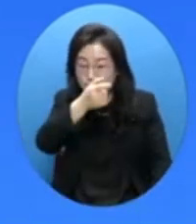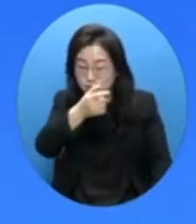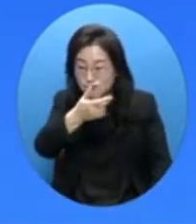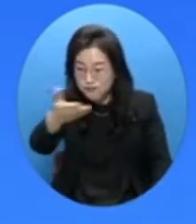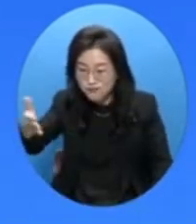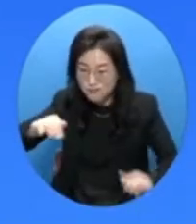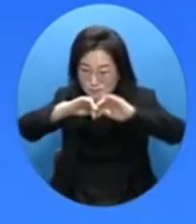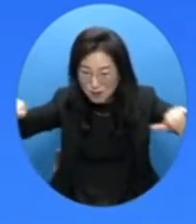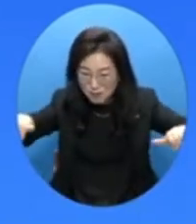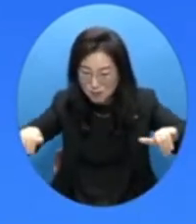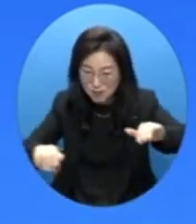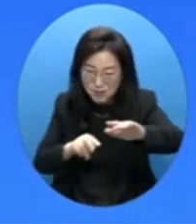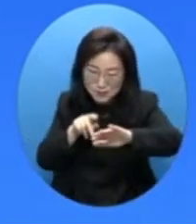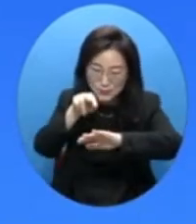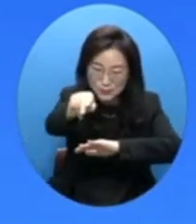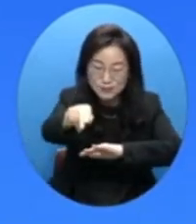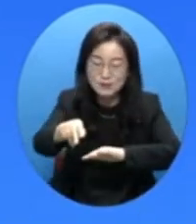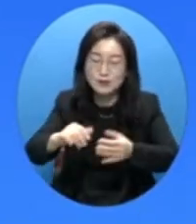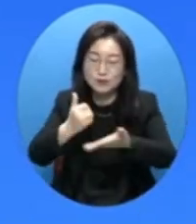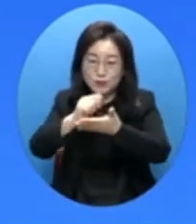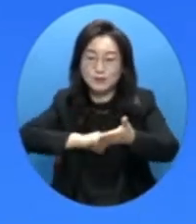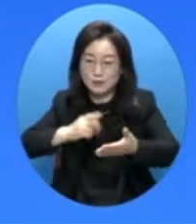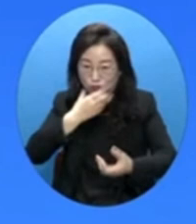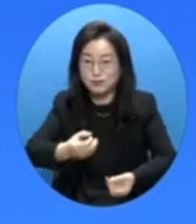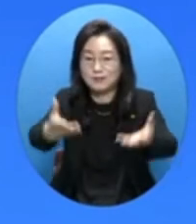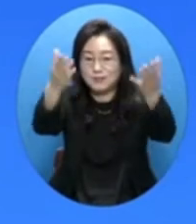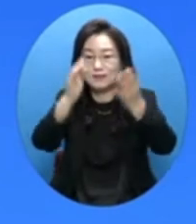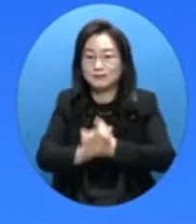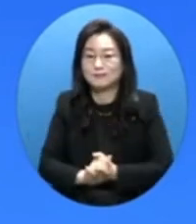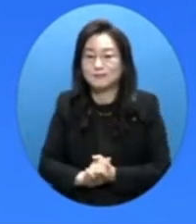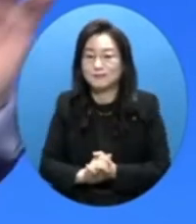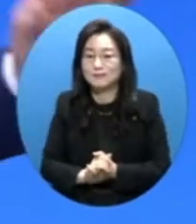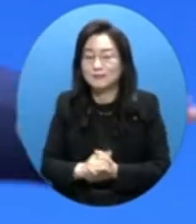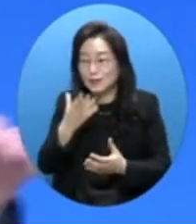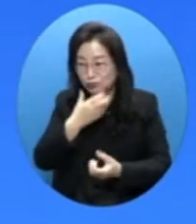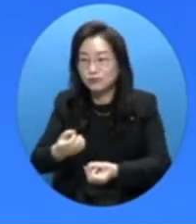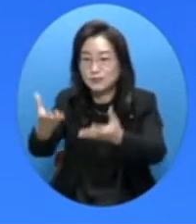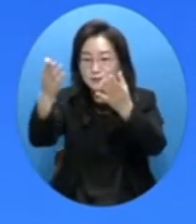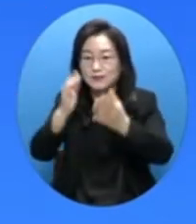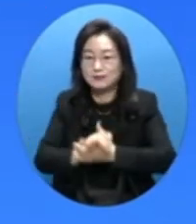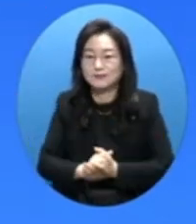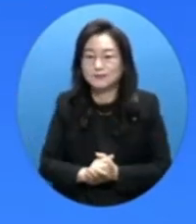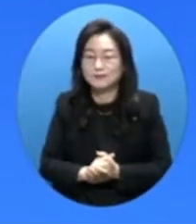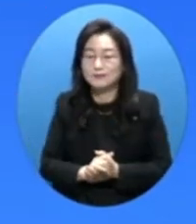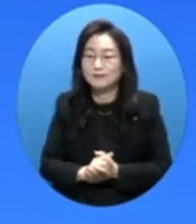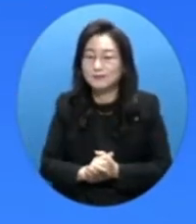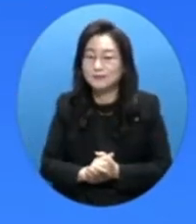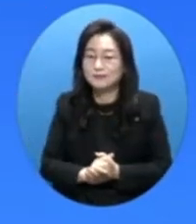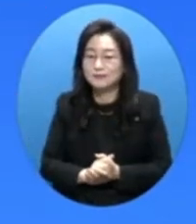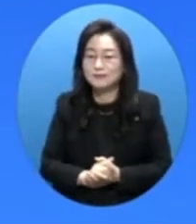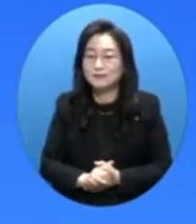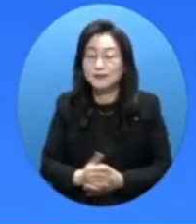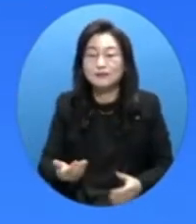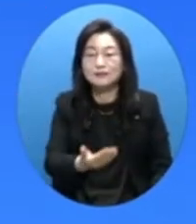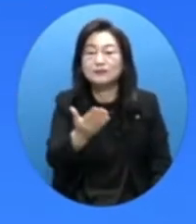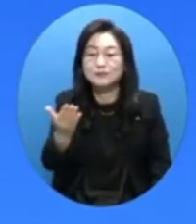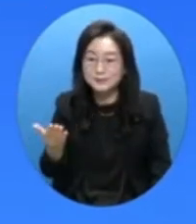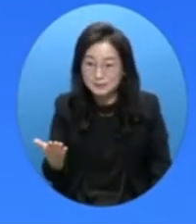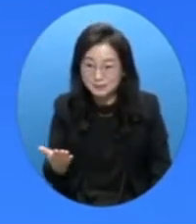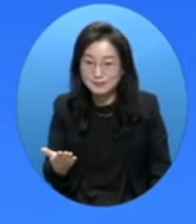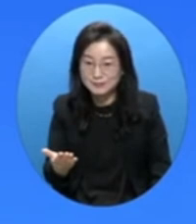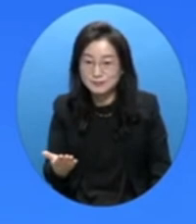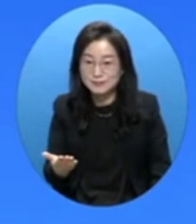과감하게 가르고 나가는 여러분들 되시기를 주님으로 축원합니다 축원합니다 여러분